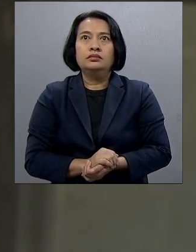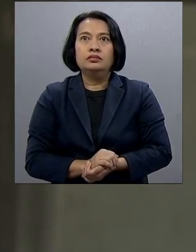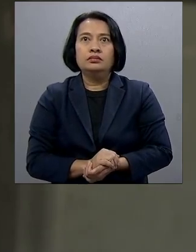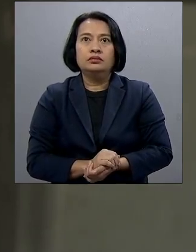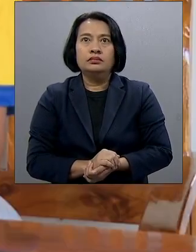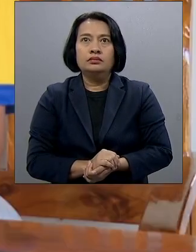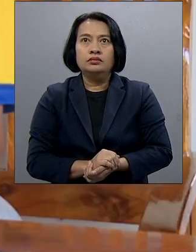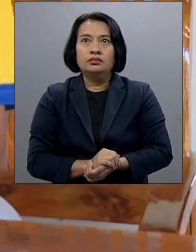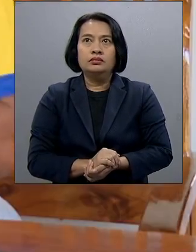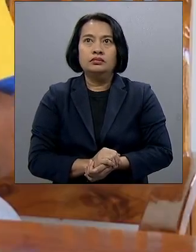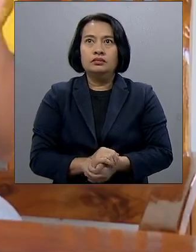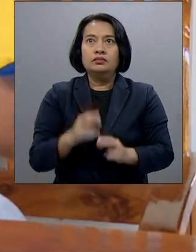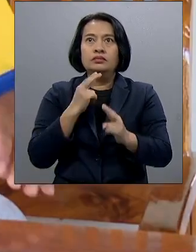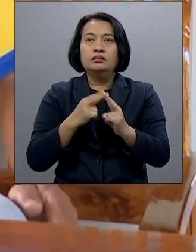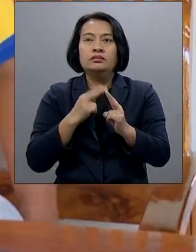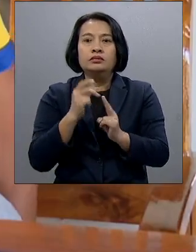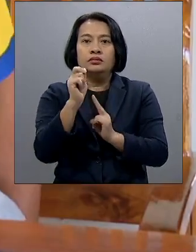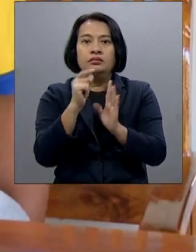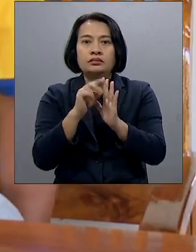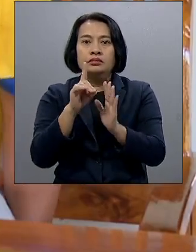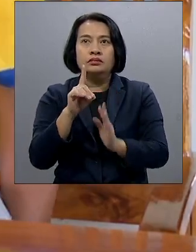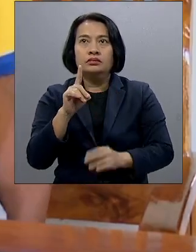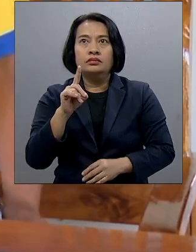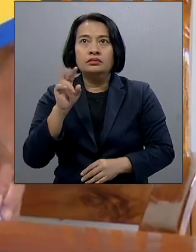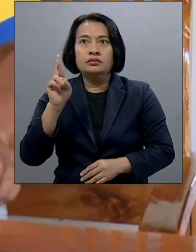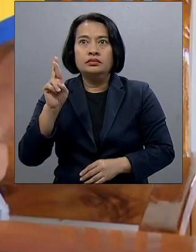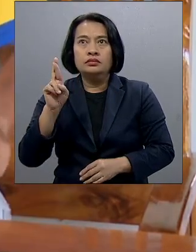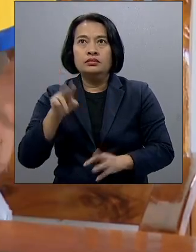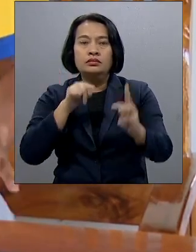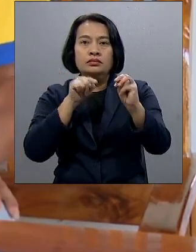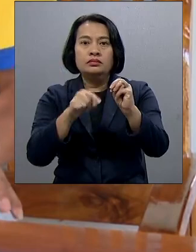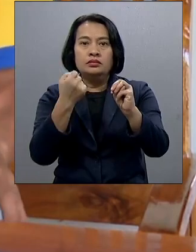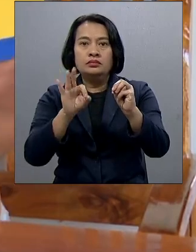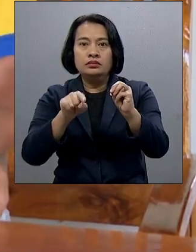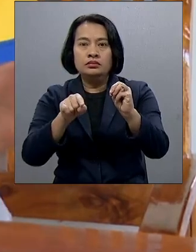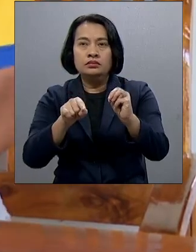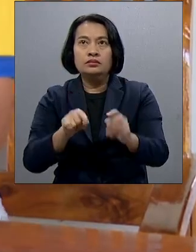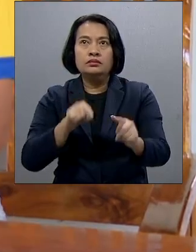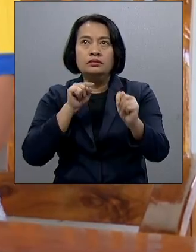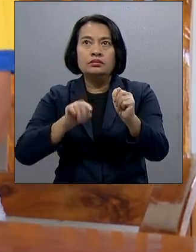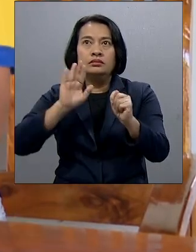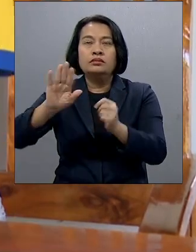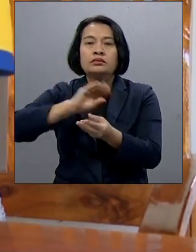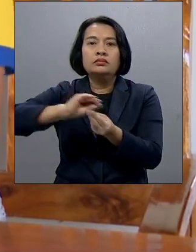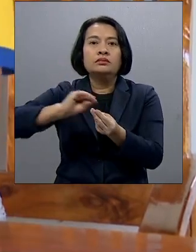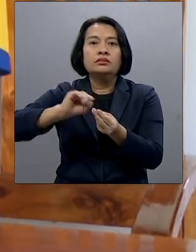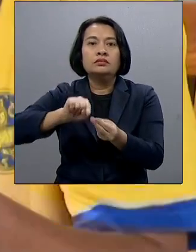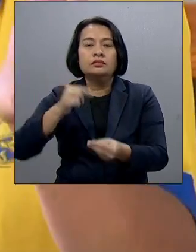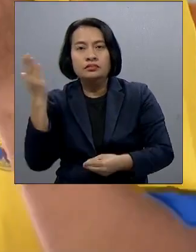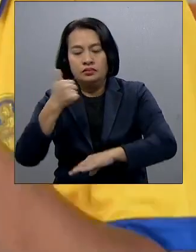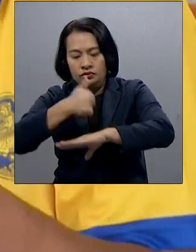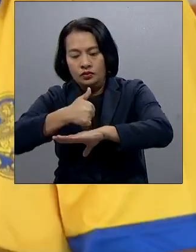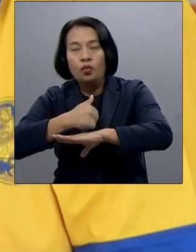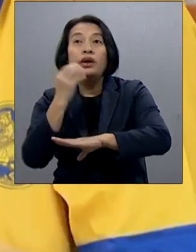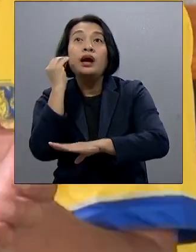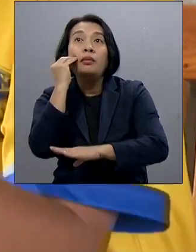ทีนี้นายอุดรแก้วประกอบเป็นผู้ใหญ่บ้านหมู่19ตำบลท่ากระดานอำเภอสนามชัยเขตจังหวัดฉะเชิงเทรานะคะคนนี้เป็นผู้ใหญ่